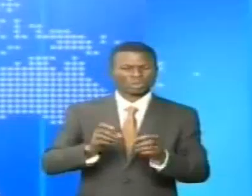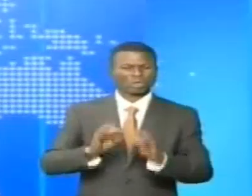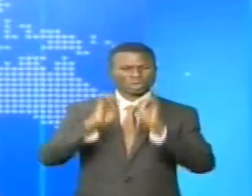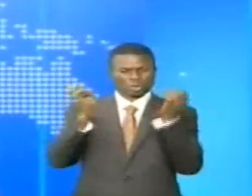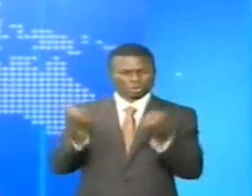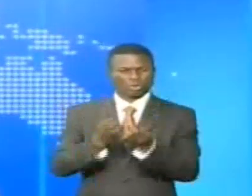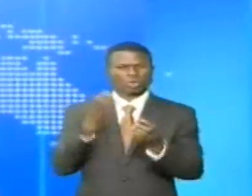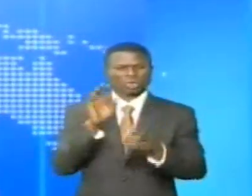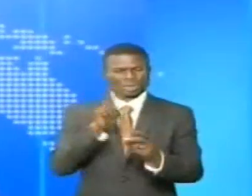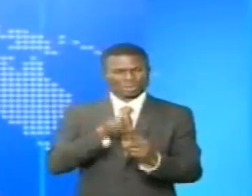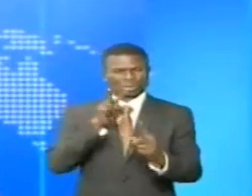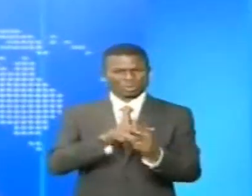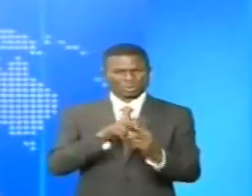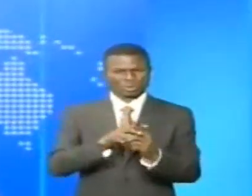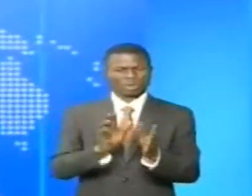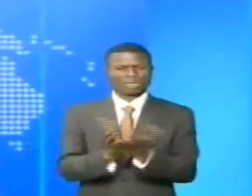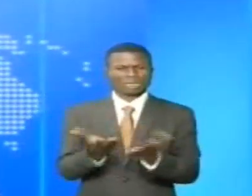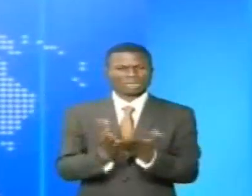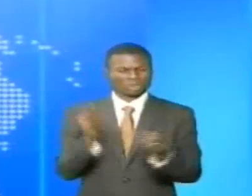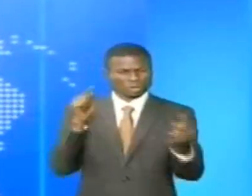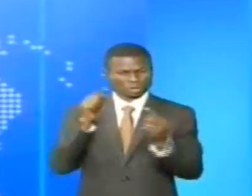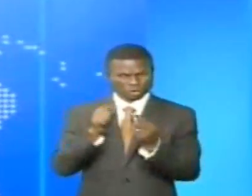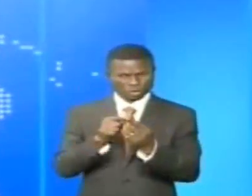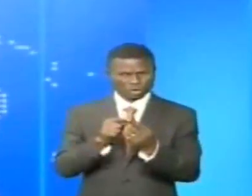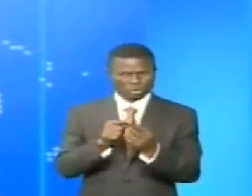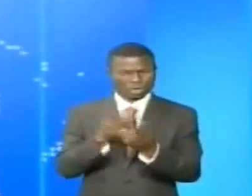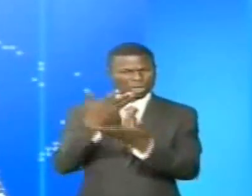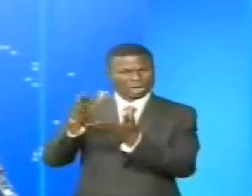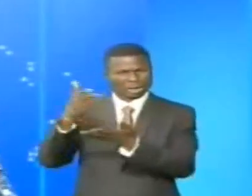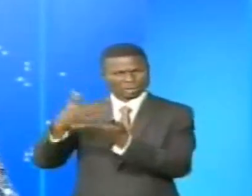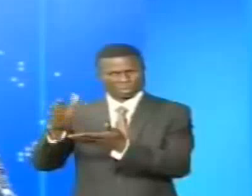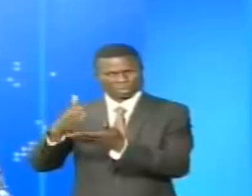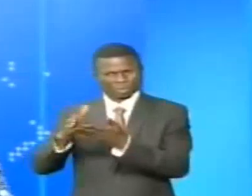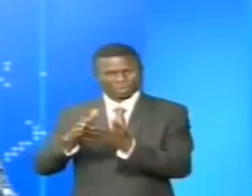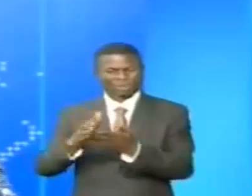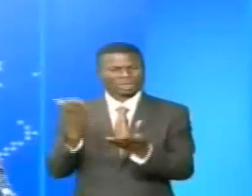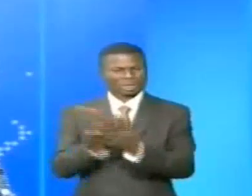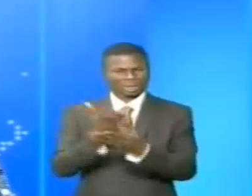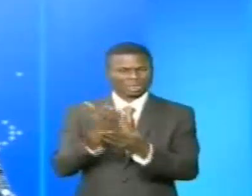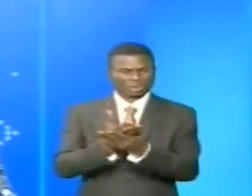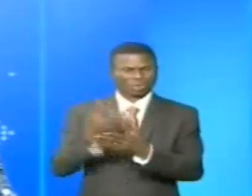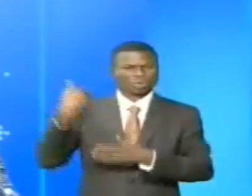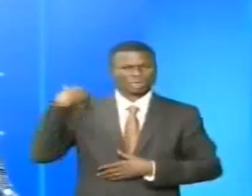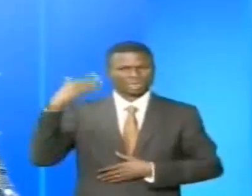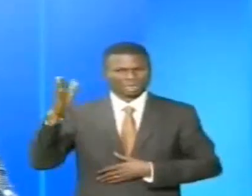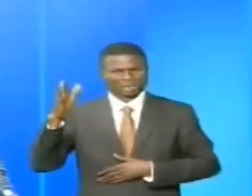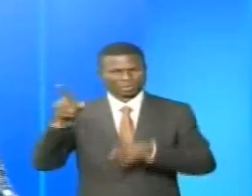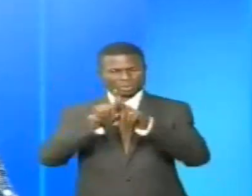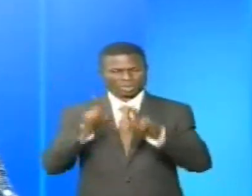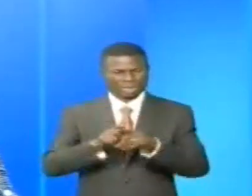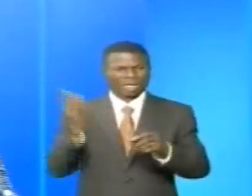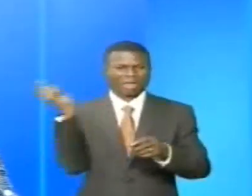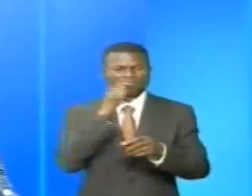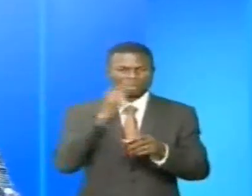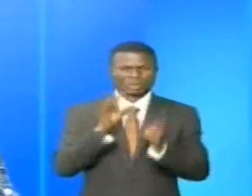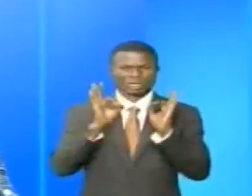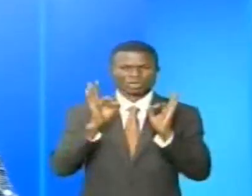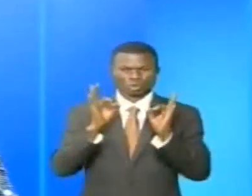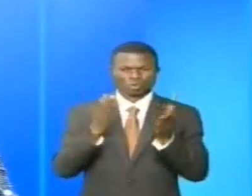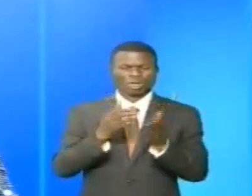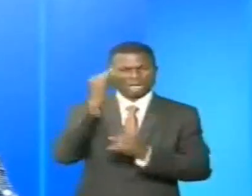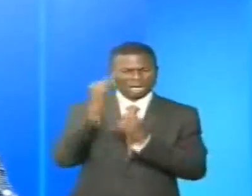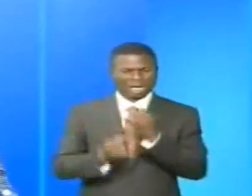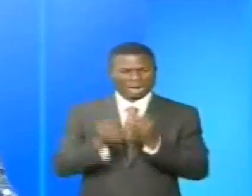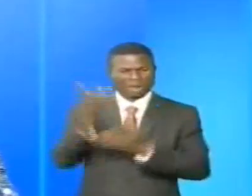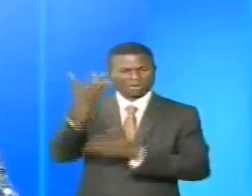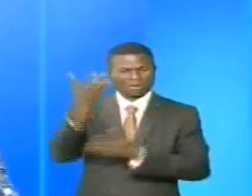d'approvisionnement des consommables jusqu'à la chaîne de distribution des documents officiels et imprimés des valeurs. À la fin du